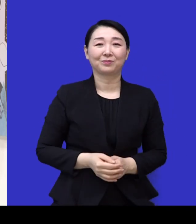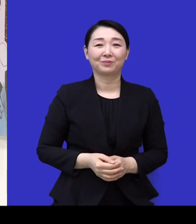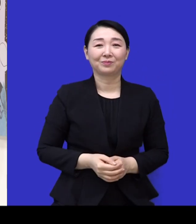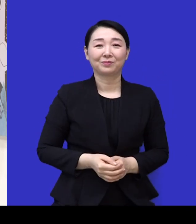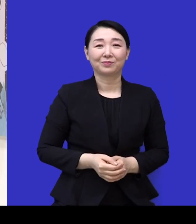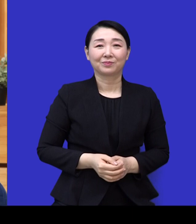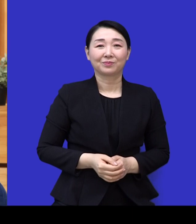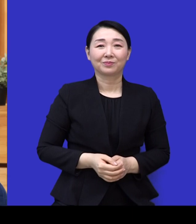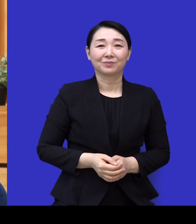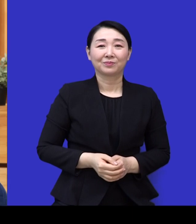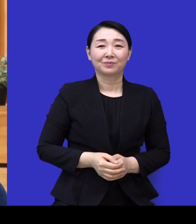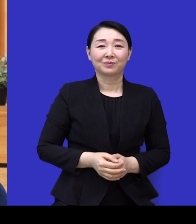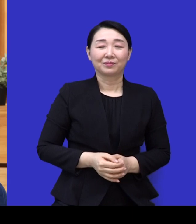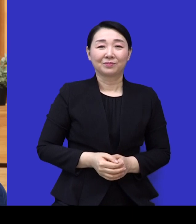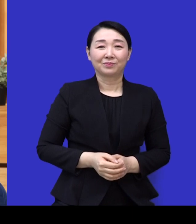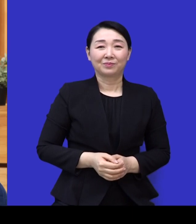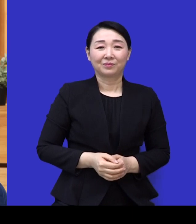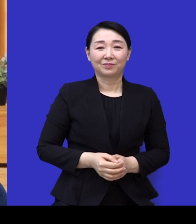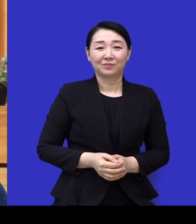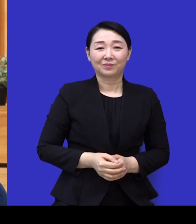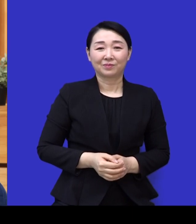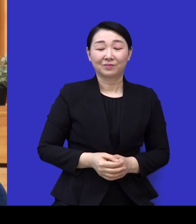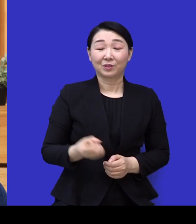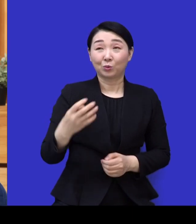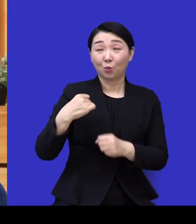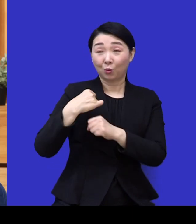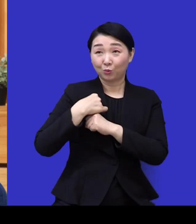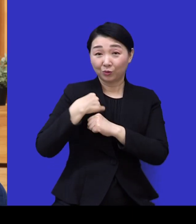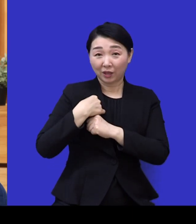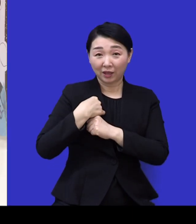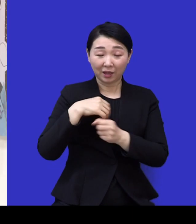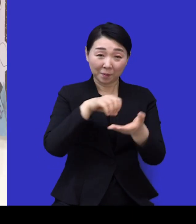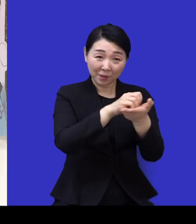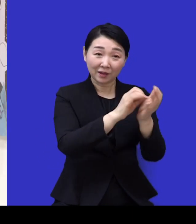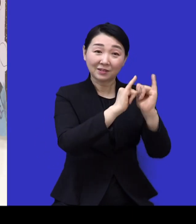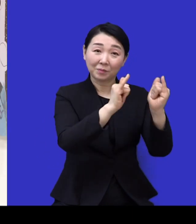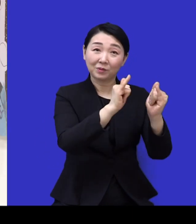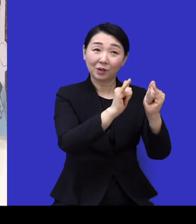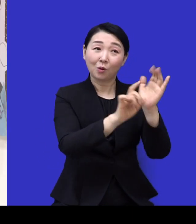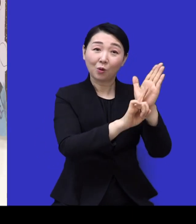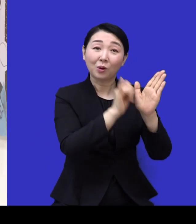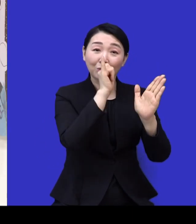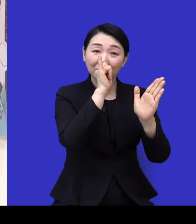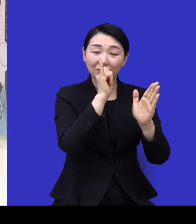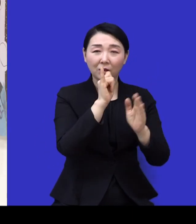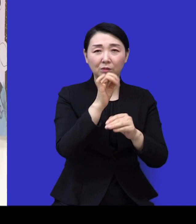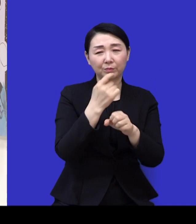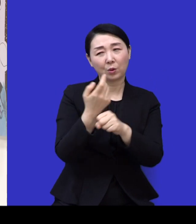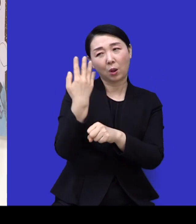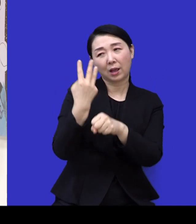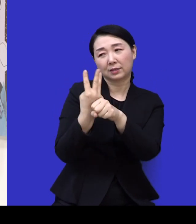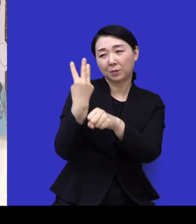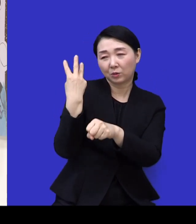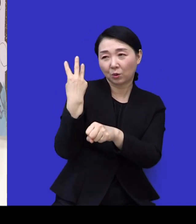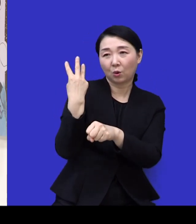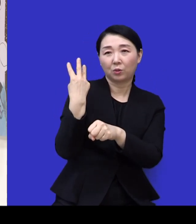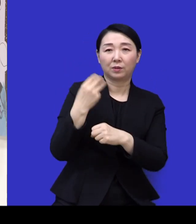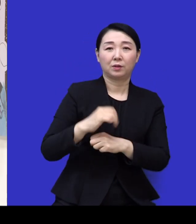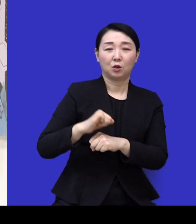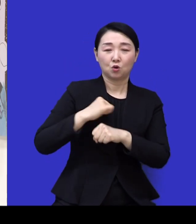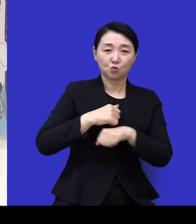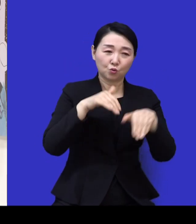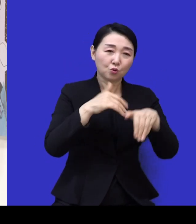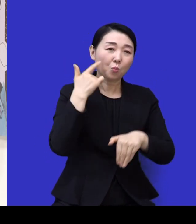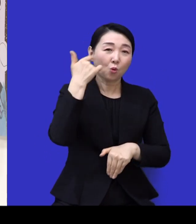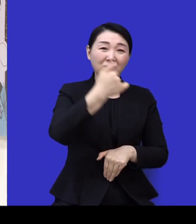아. 그리고 또 이제 군에 간 친구들에게도 광고를 많이 한다면서요? 그 몇 년 전에, 3년 전에 군종